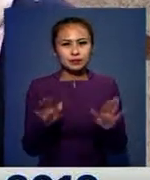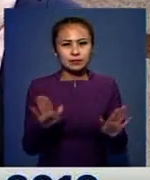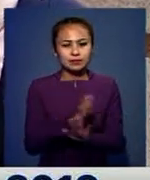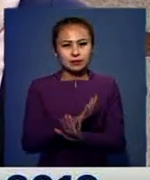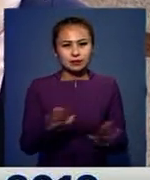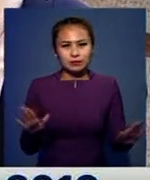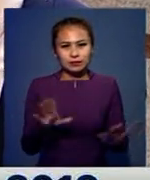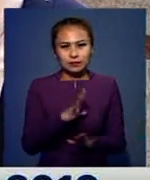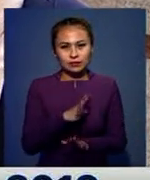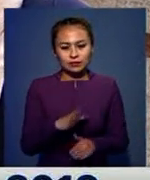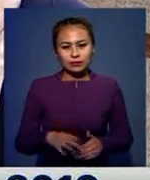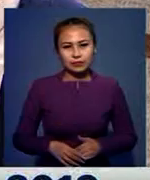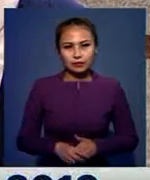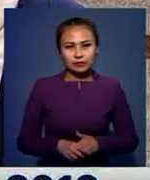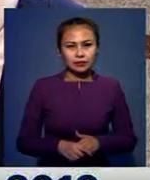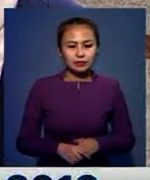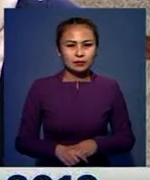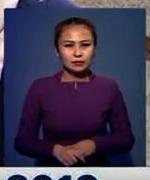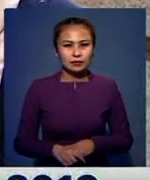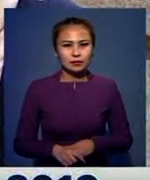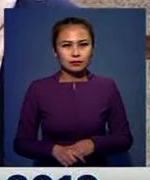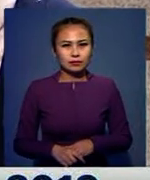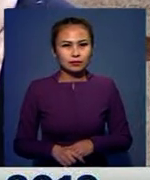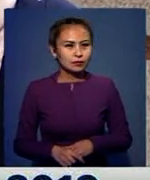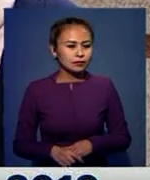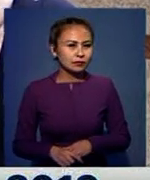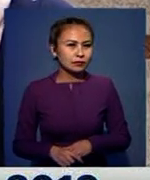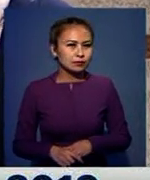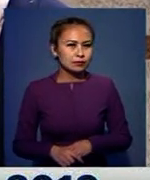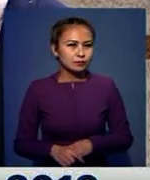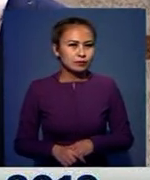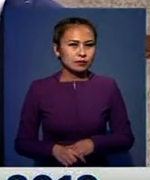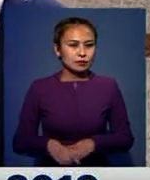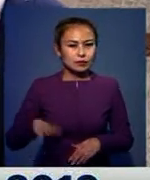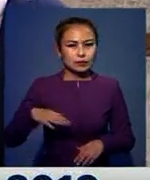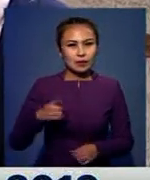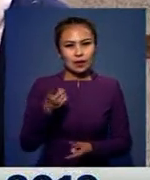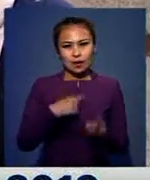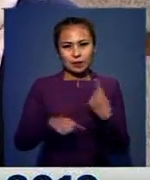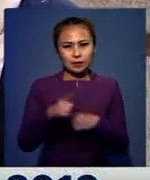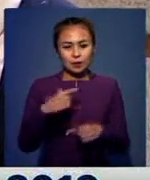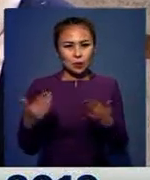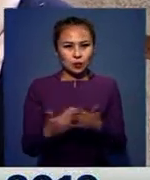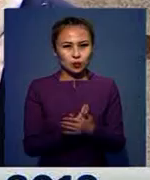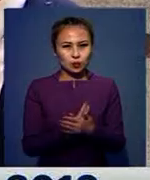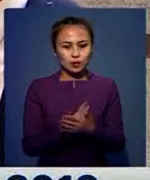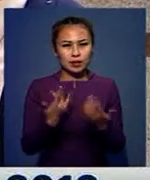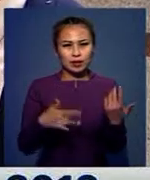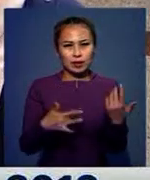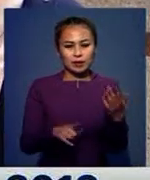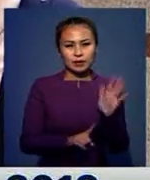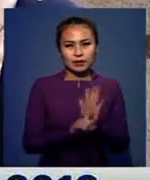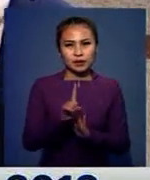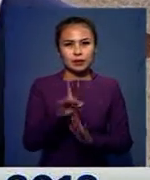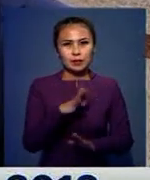10-15 әже болды. Соның ең барып, онда бір 5-6 жыл болып, сосын тағы қайтадан жаңадан домбыра ансамбілін құрдық